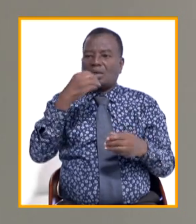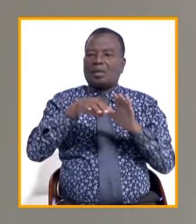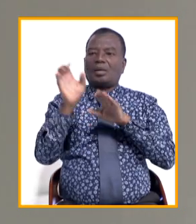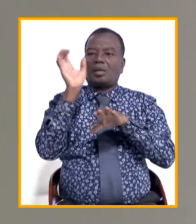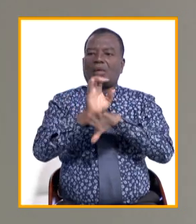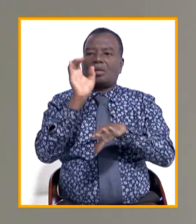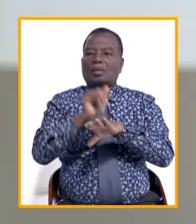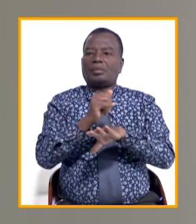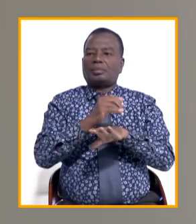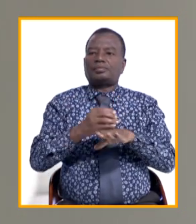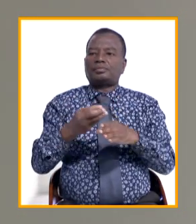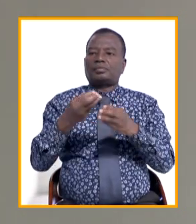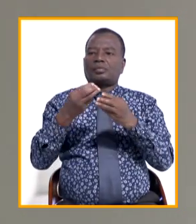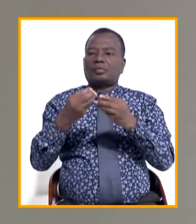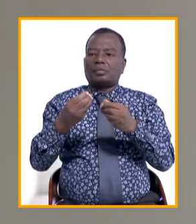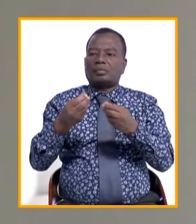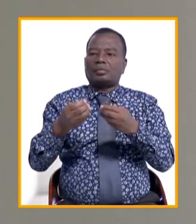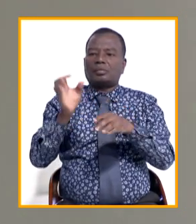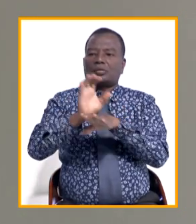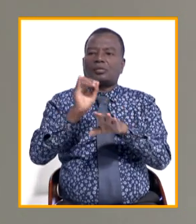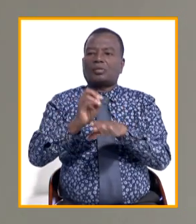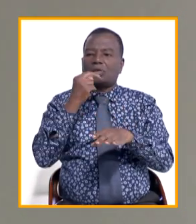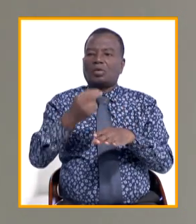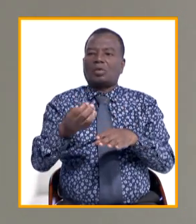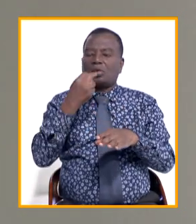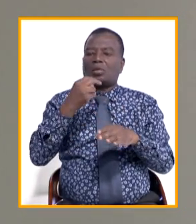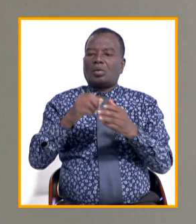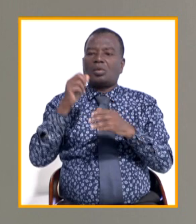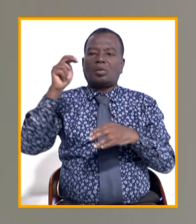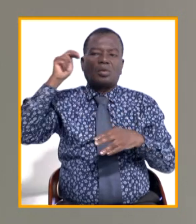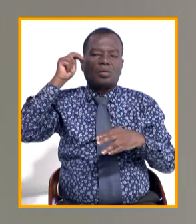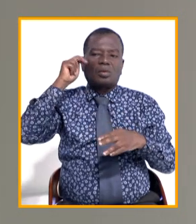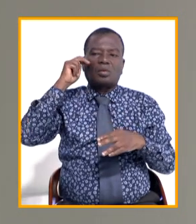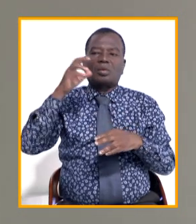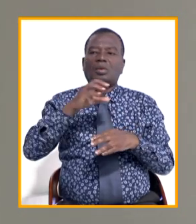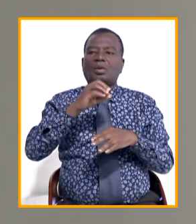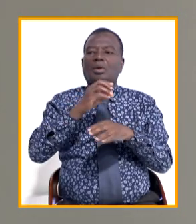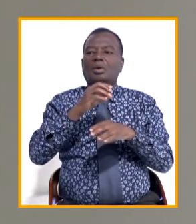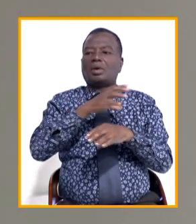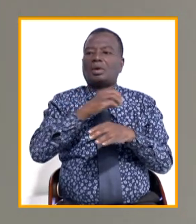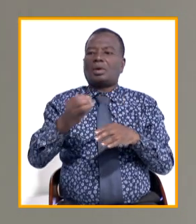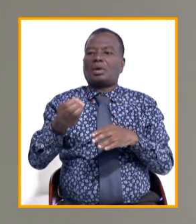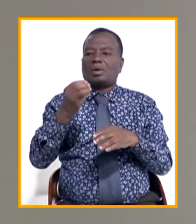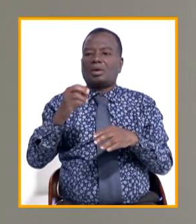Côte d'Ivoire, les produits de Côte d'Ivoire soient consommés au Nigeria, les produits du Nigeria soient